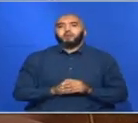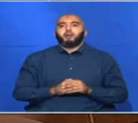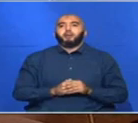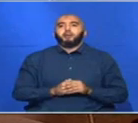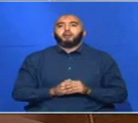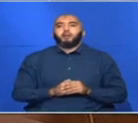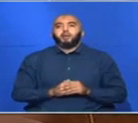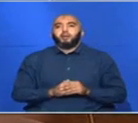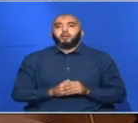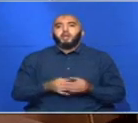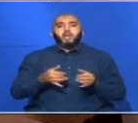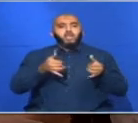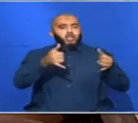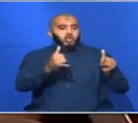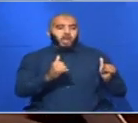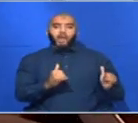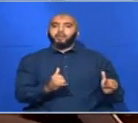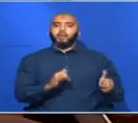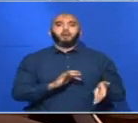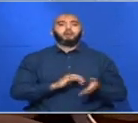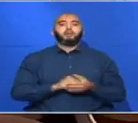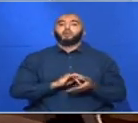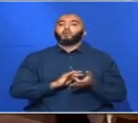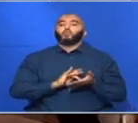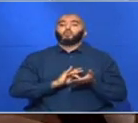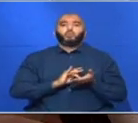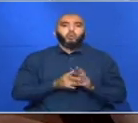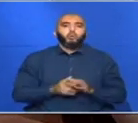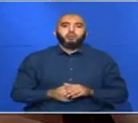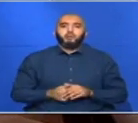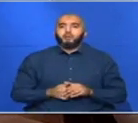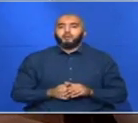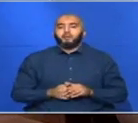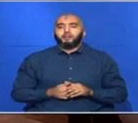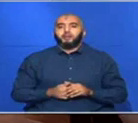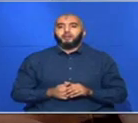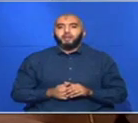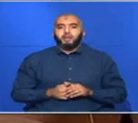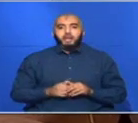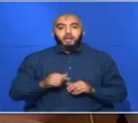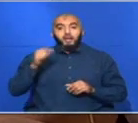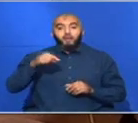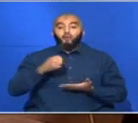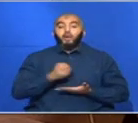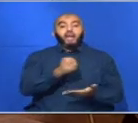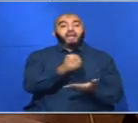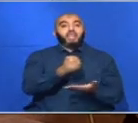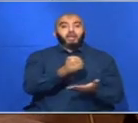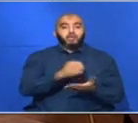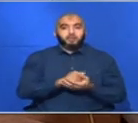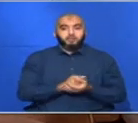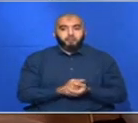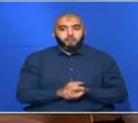واذا ترك كراسي واذا ترك اي امر مقوم يعني عنده قيمه